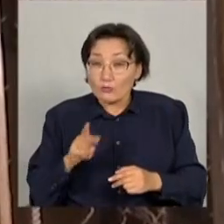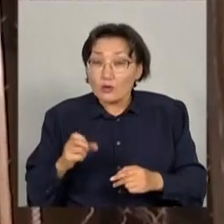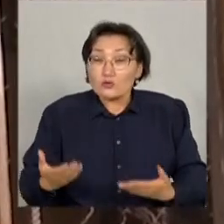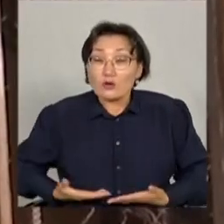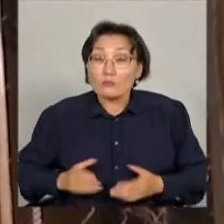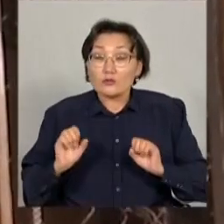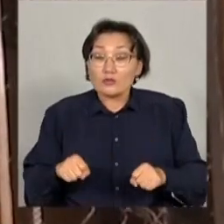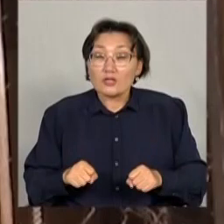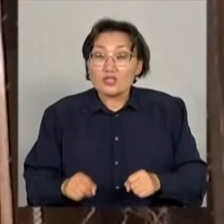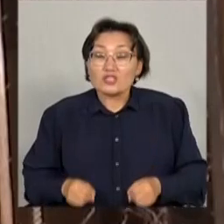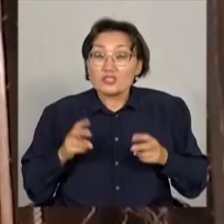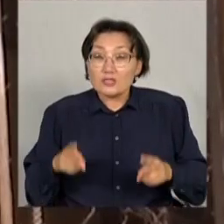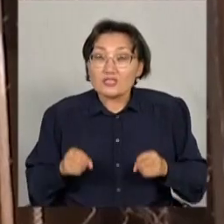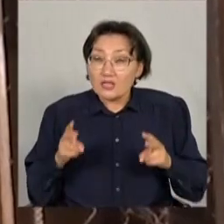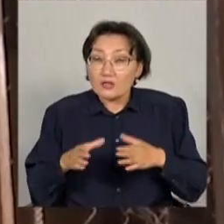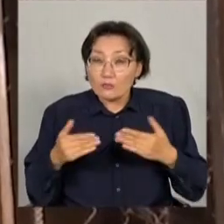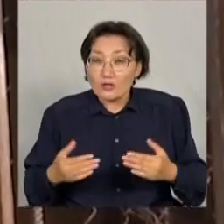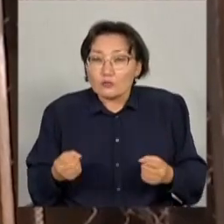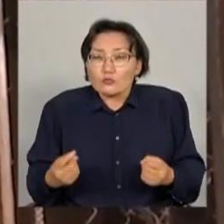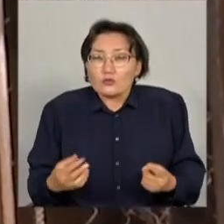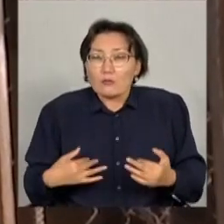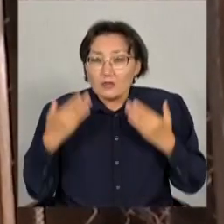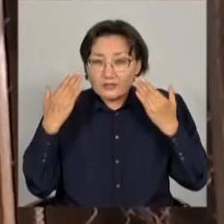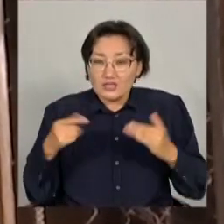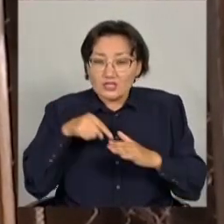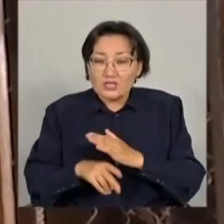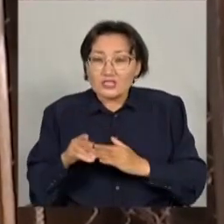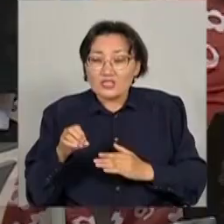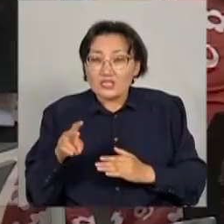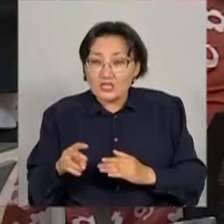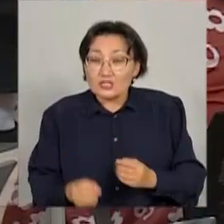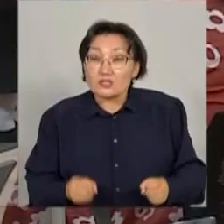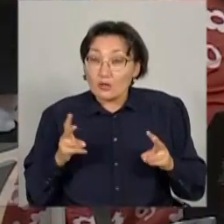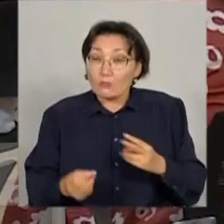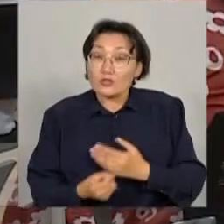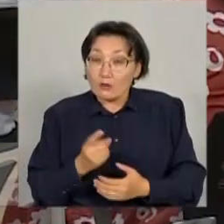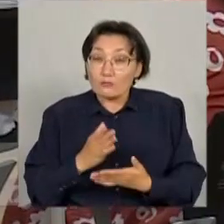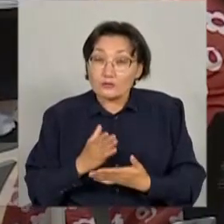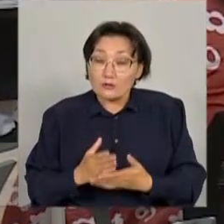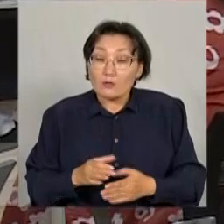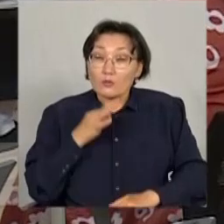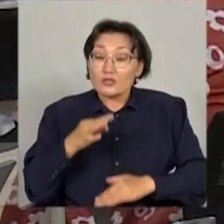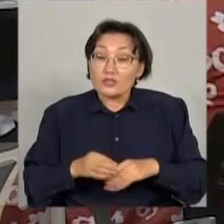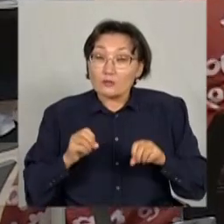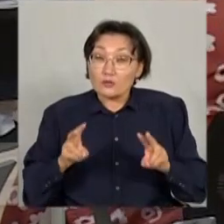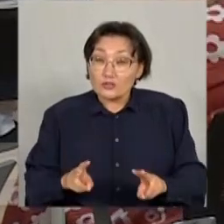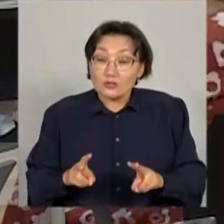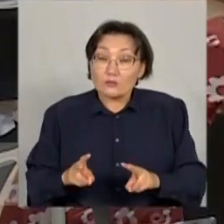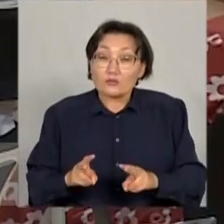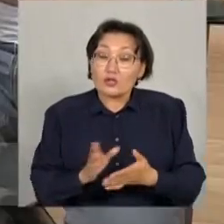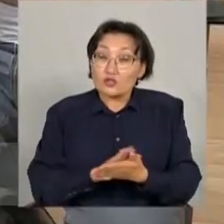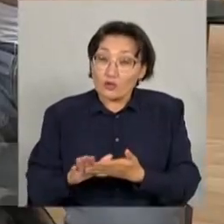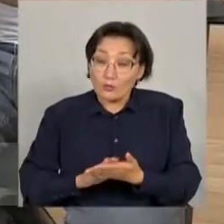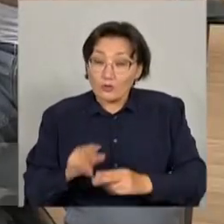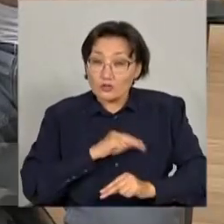atırıq, ziyandı eken, ziyandı emes eken, biz qaydan bilemiz onun? İçinde bir kenesi çıkadı qoy, ziyandı bolıp. Al jawapty sala mamandarı ziyankestirde ulau